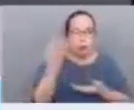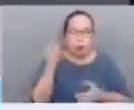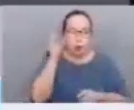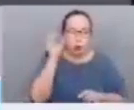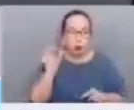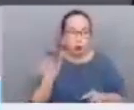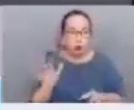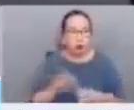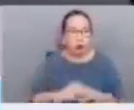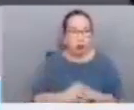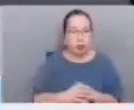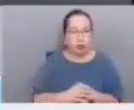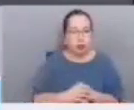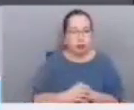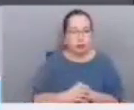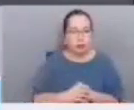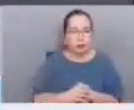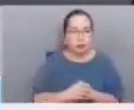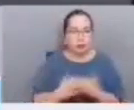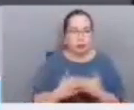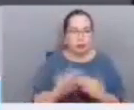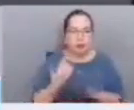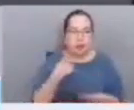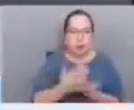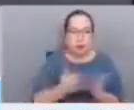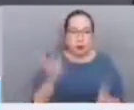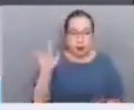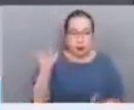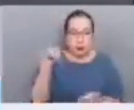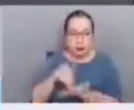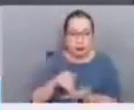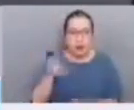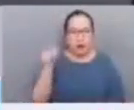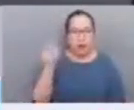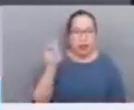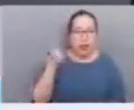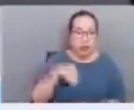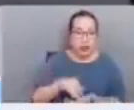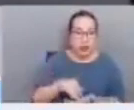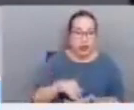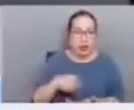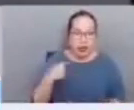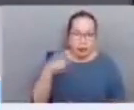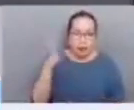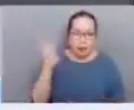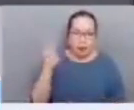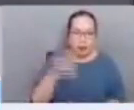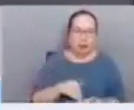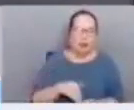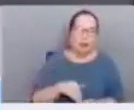So talagang affordable to sa mga miyembro ng GSIS. Sana matuwa sila nito.